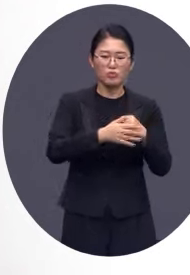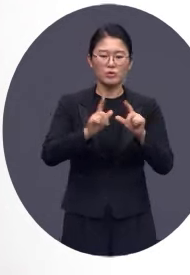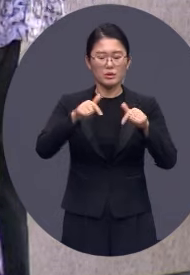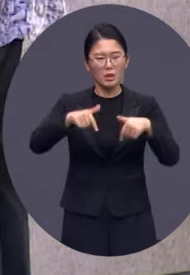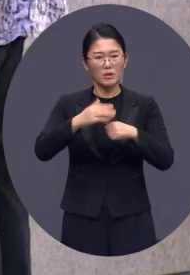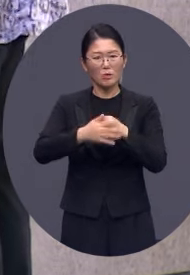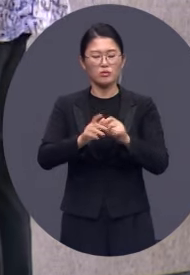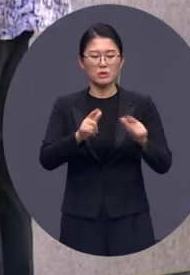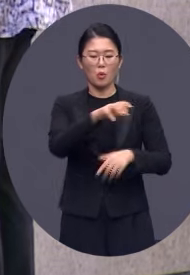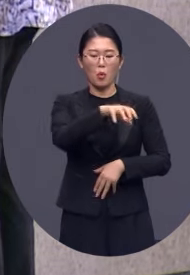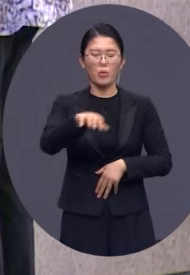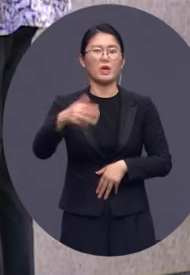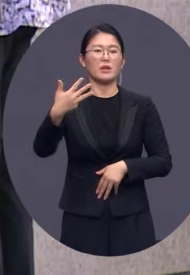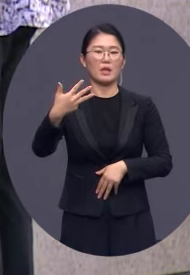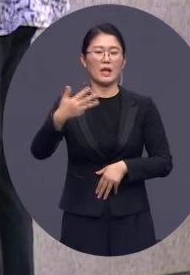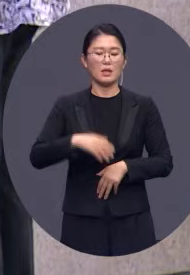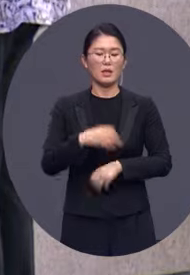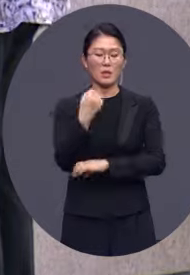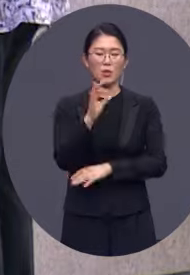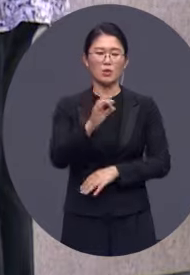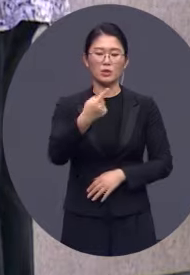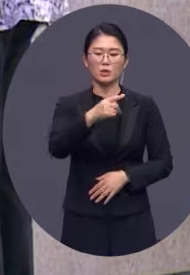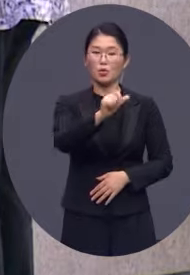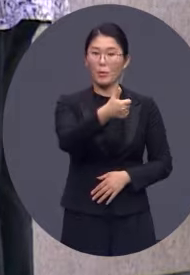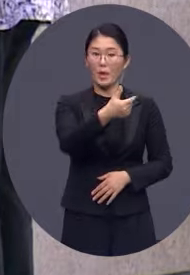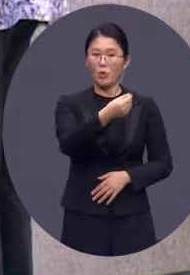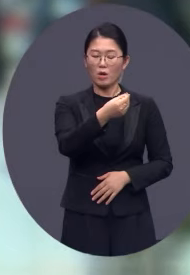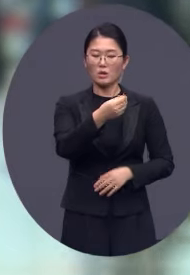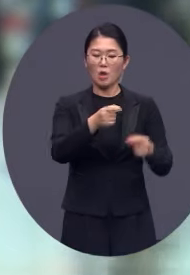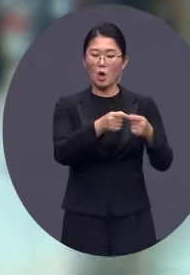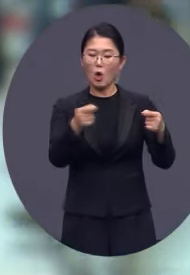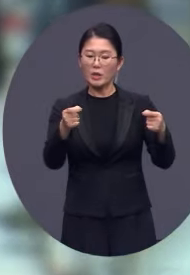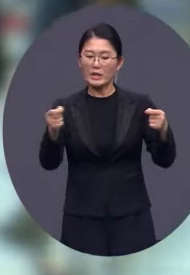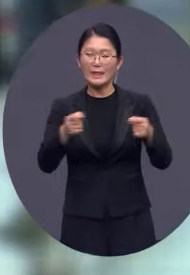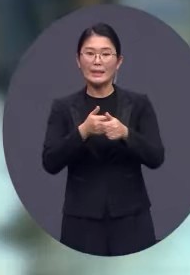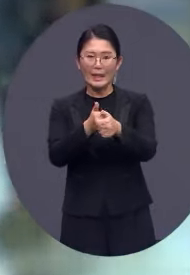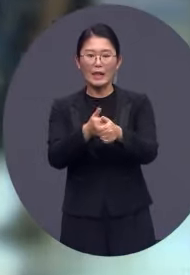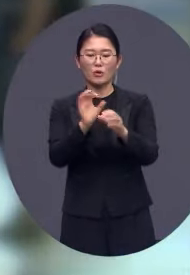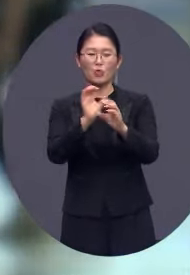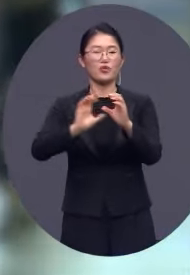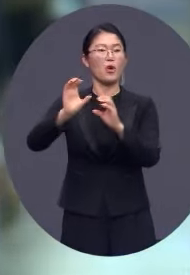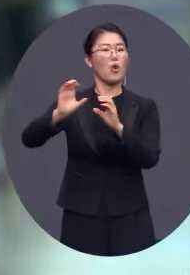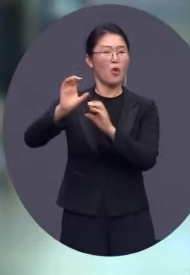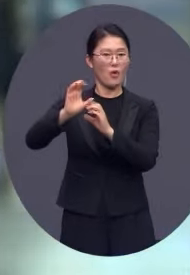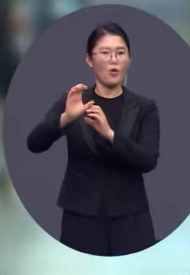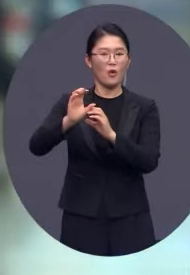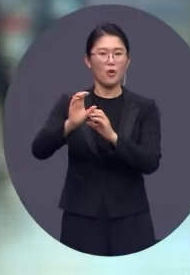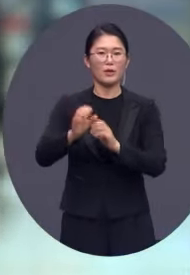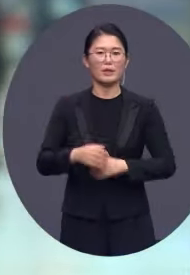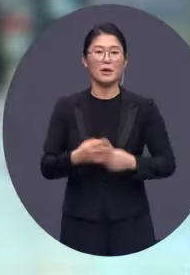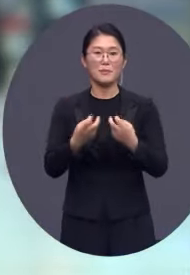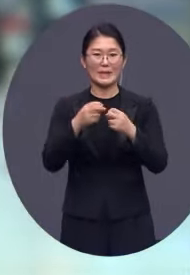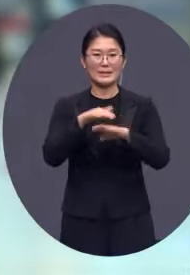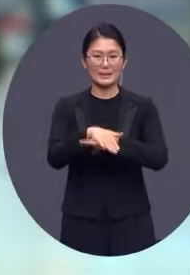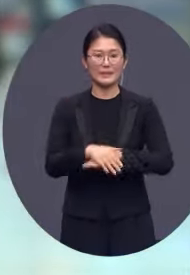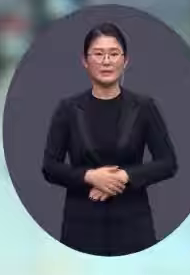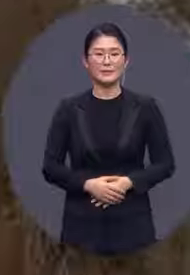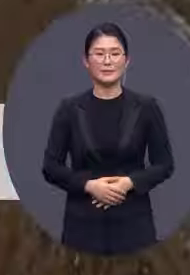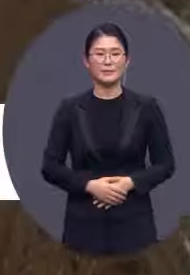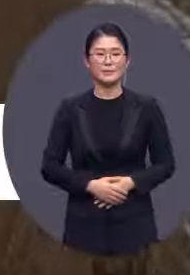오갑니다. 기본 요금은 1,500원이며 먼 거리를 이동할수록 추가 요금이 붙는 방식이 적용될 것으로